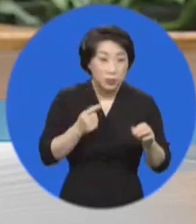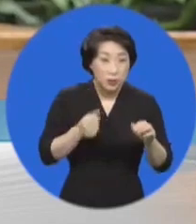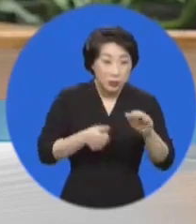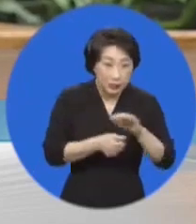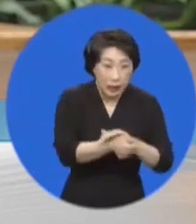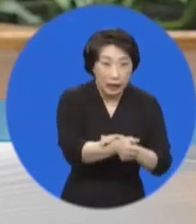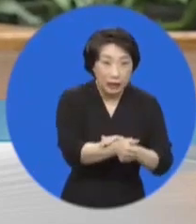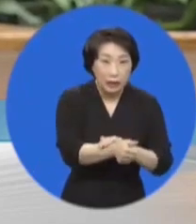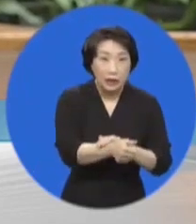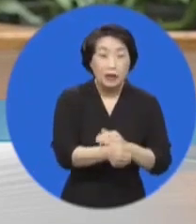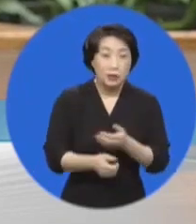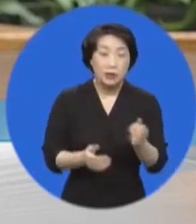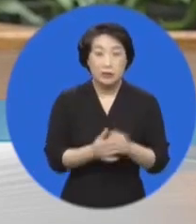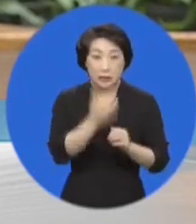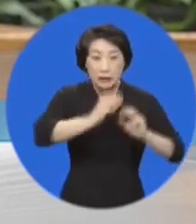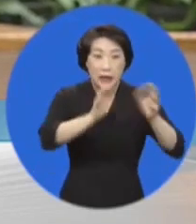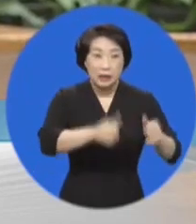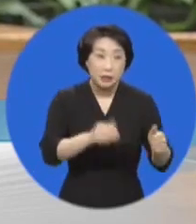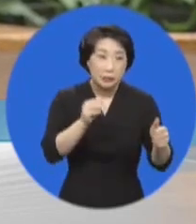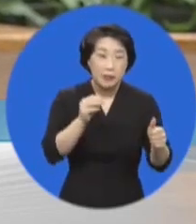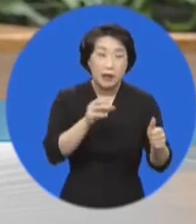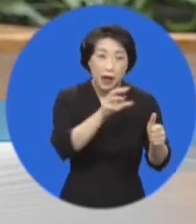이스라엘 백성들을 물어 죽여